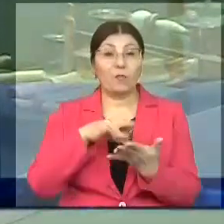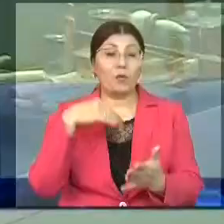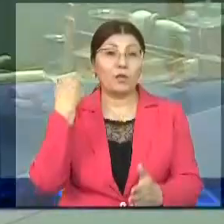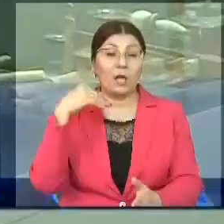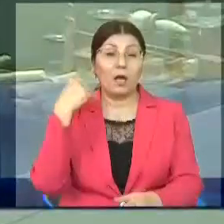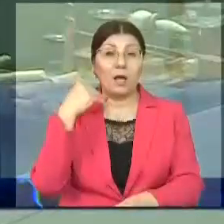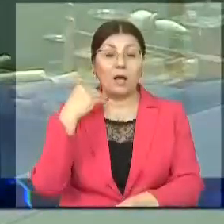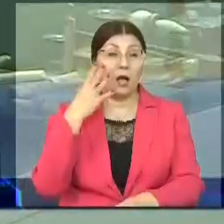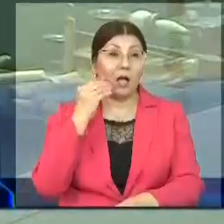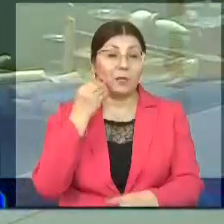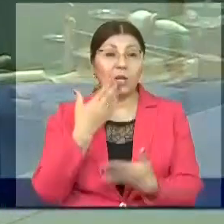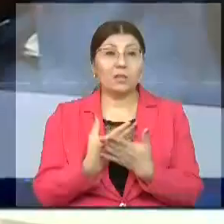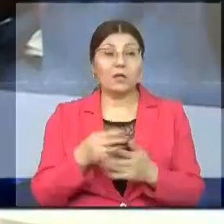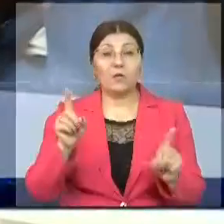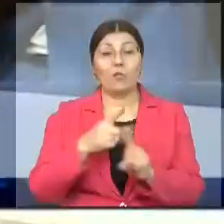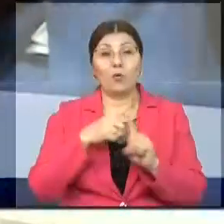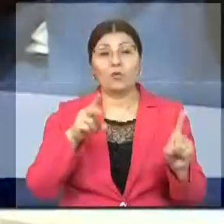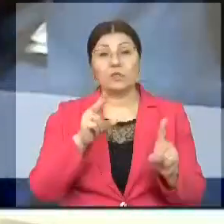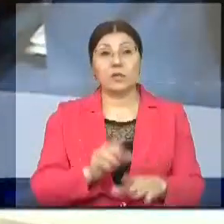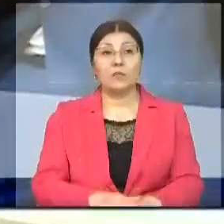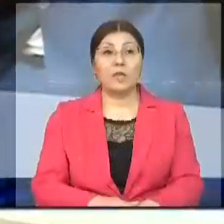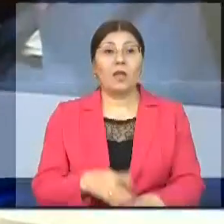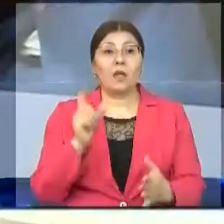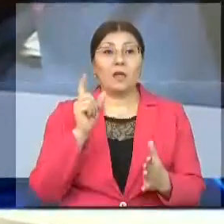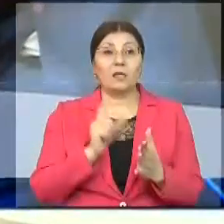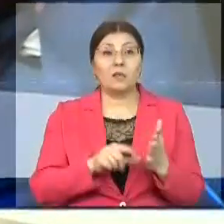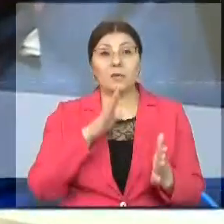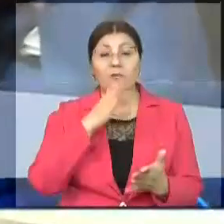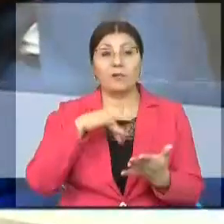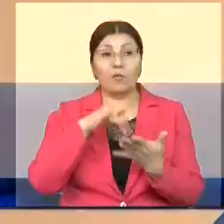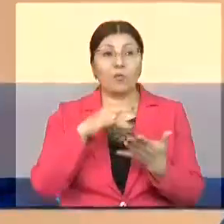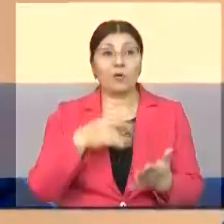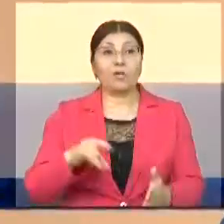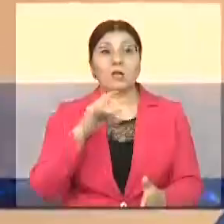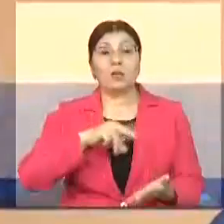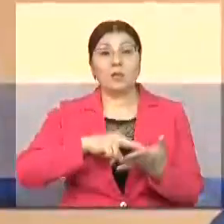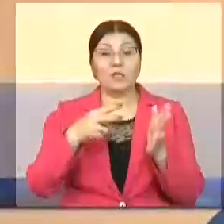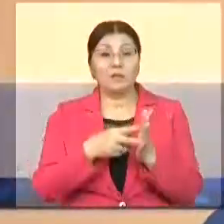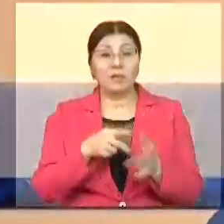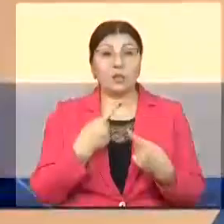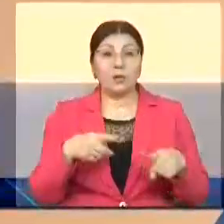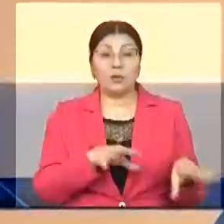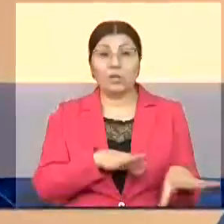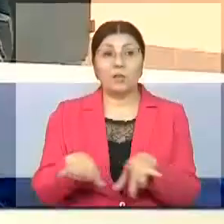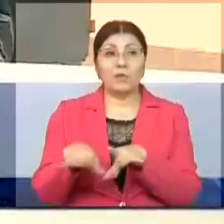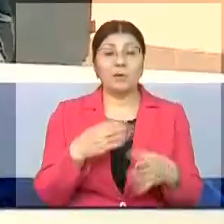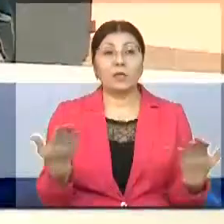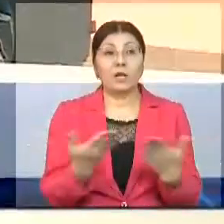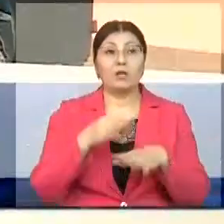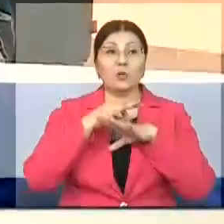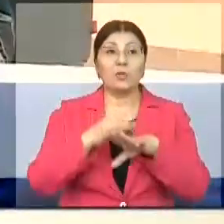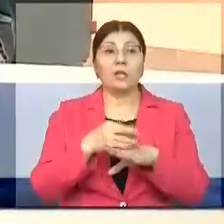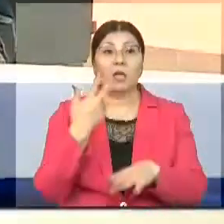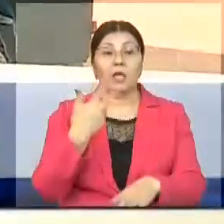имени Ухласа Дукенұлы. В честь 170-летия композитора в городе и в районах запланированы и другие мероприятия, которые пройдут